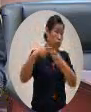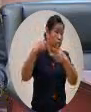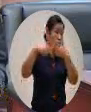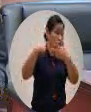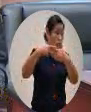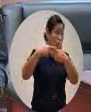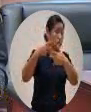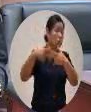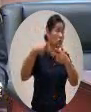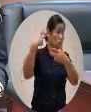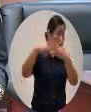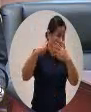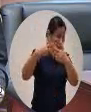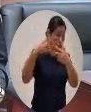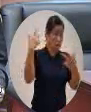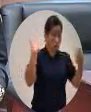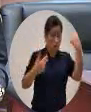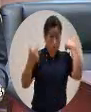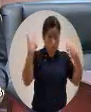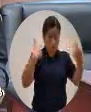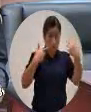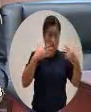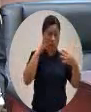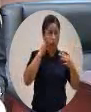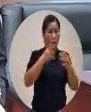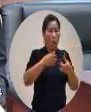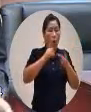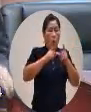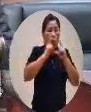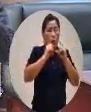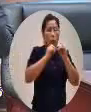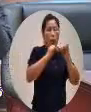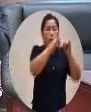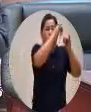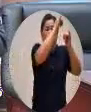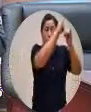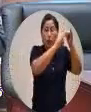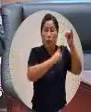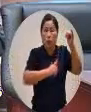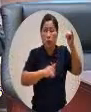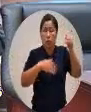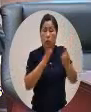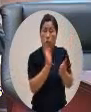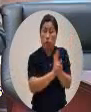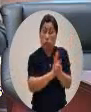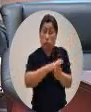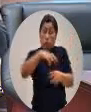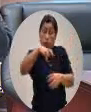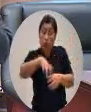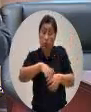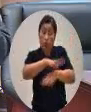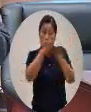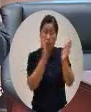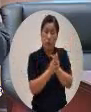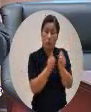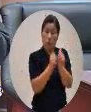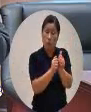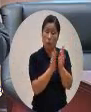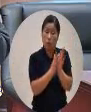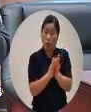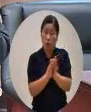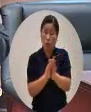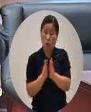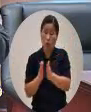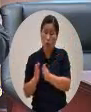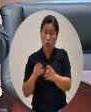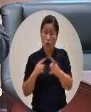我為了要替他們還原一些歷史我們服務處的所有助理還有我們感謝地震局地震